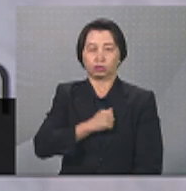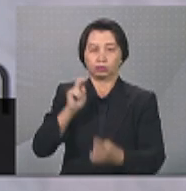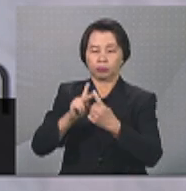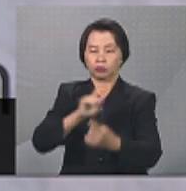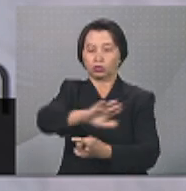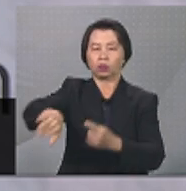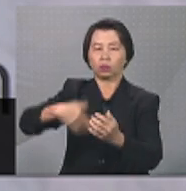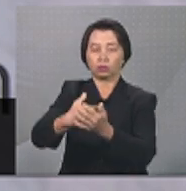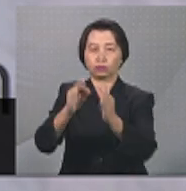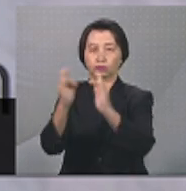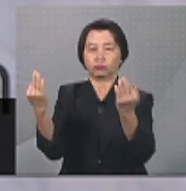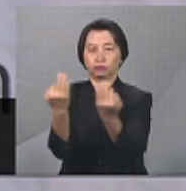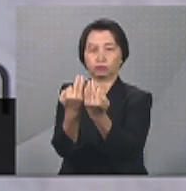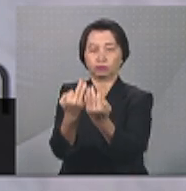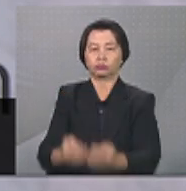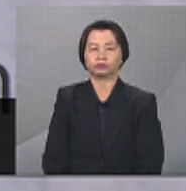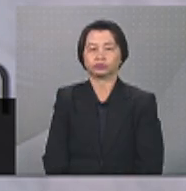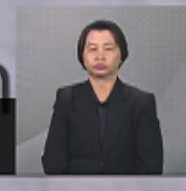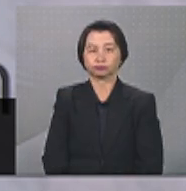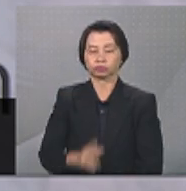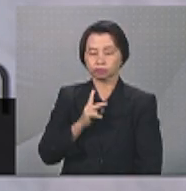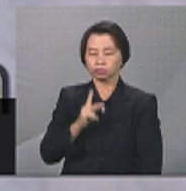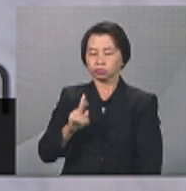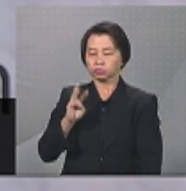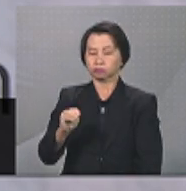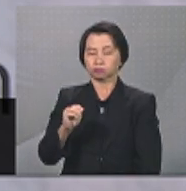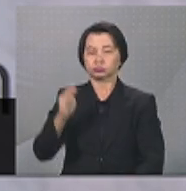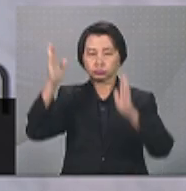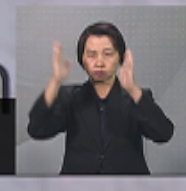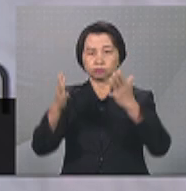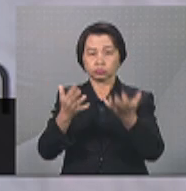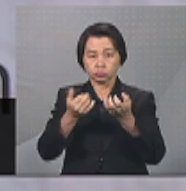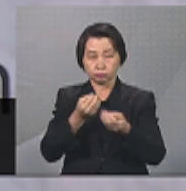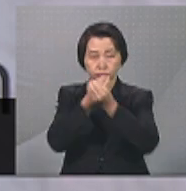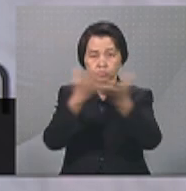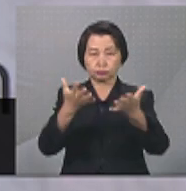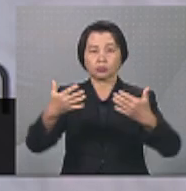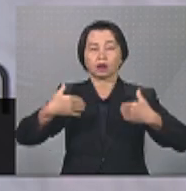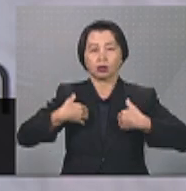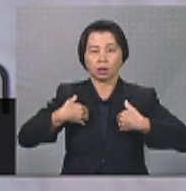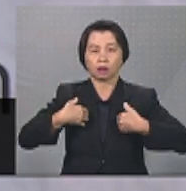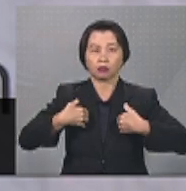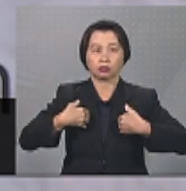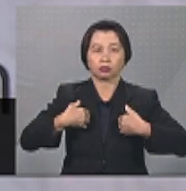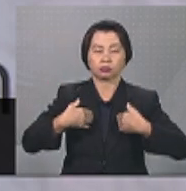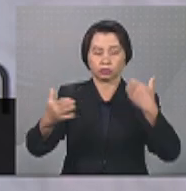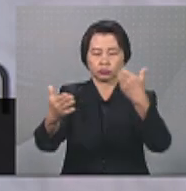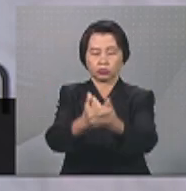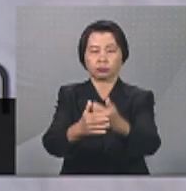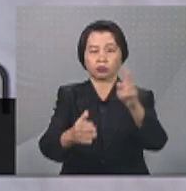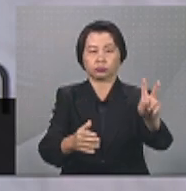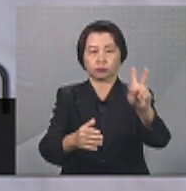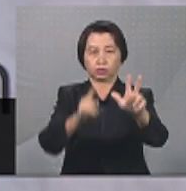mereka. Pihak Kementerian Kesihatan Malaysia ingin memaklumkan bahawa terdapat bahawa sehingga